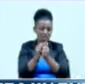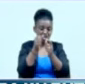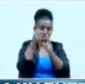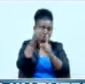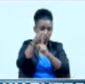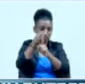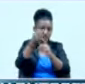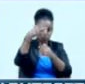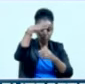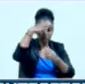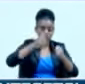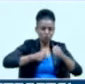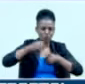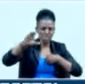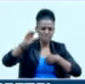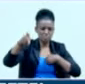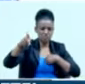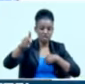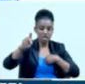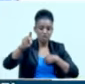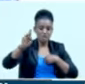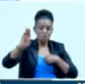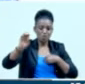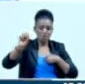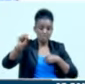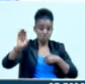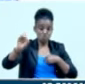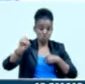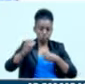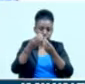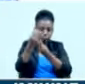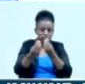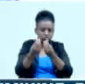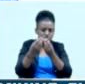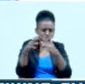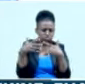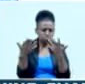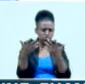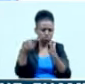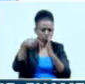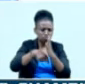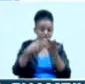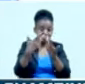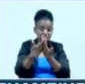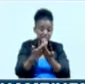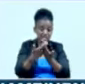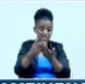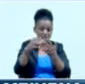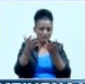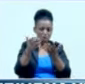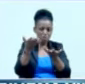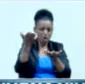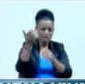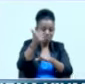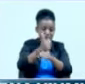n'ubuvugizi wa polisi y'u Rwanda CP John Bosco wasobanuraga uburyo bwimbitse bijyanye n'ingamba